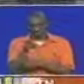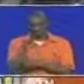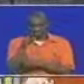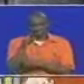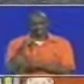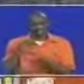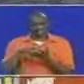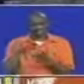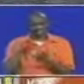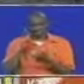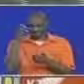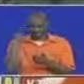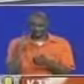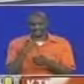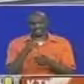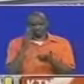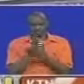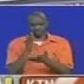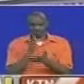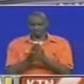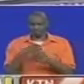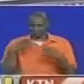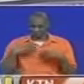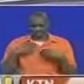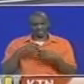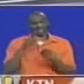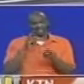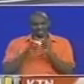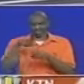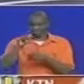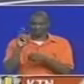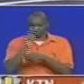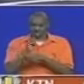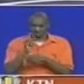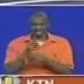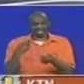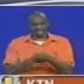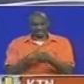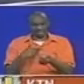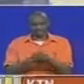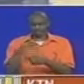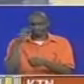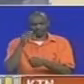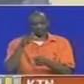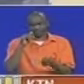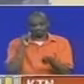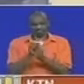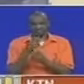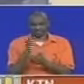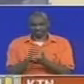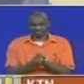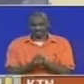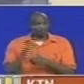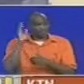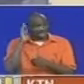unajiri baada ya madai ya kila mara kuwa wanariadha wa kutoka humu nchini wanatumia dawa zilizopigwa marufuku michezoni. Verba sangini unasikia mtu